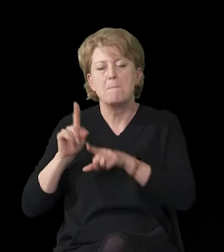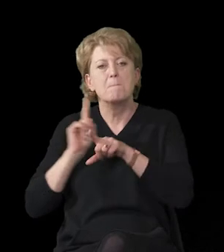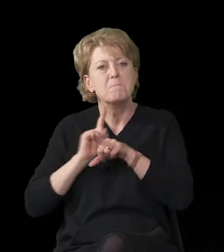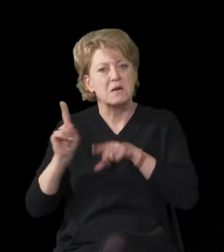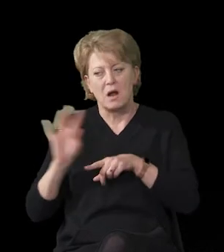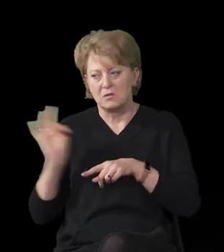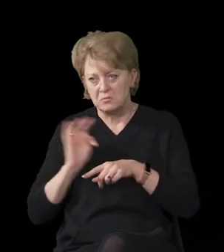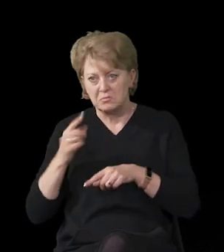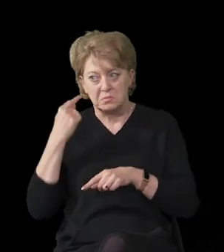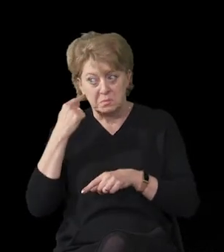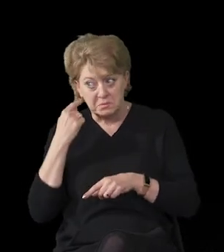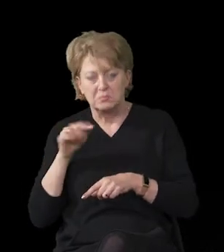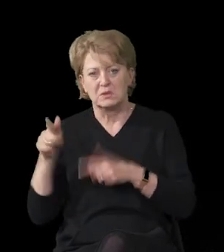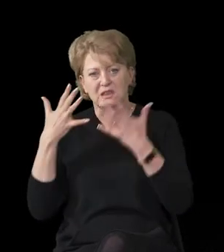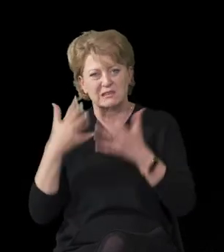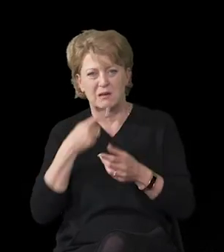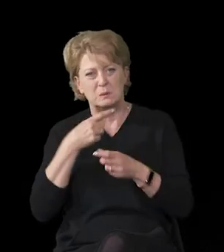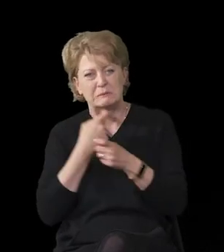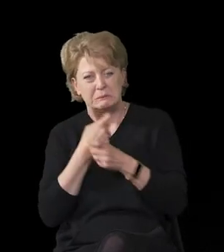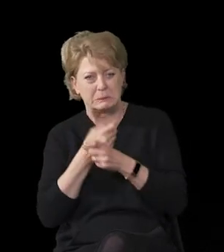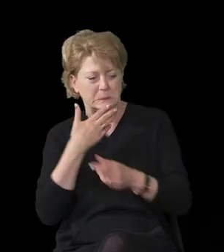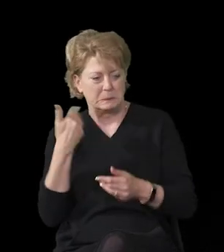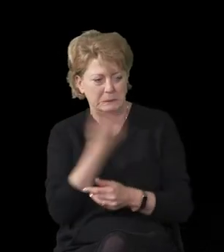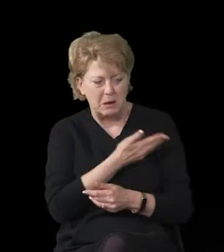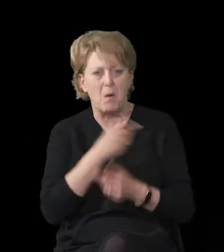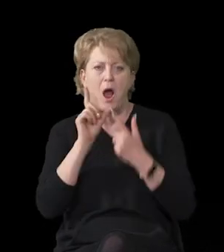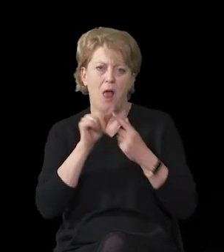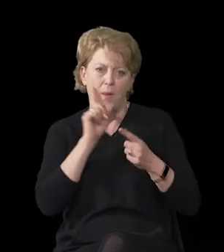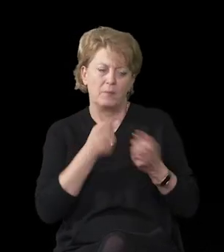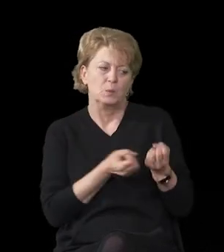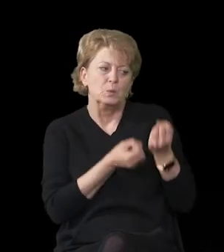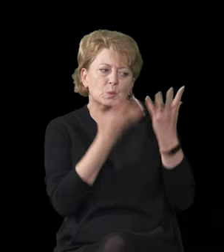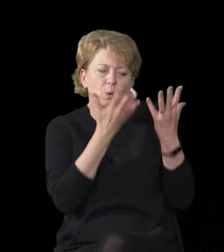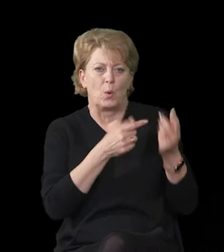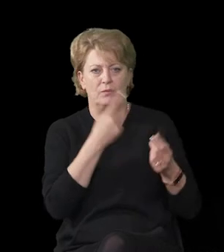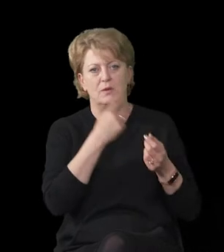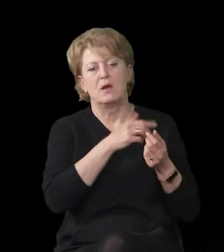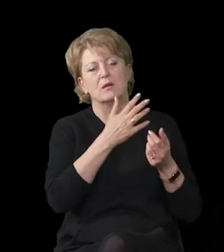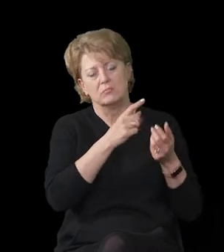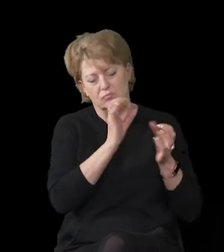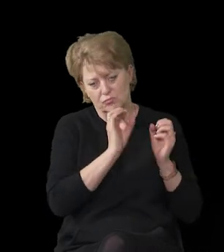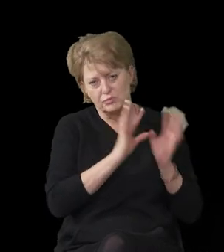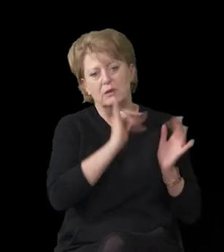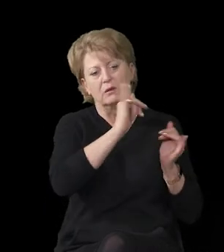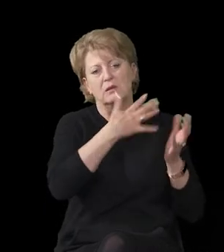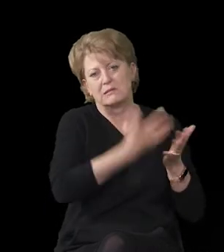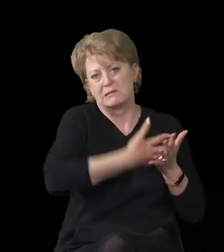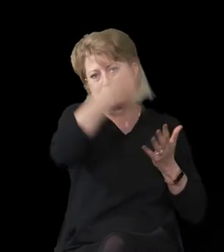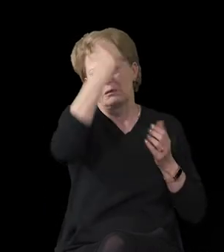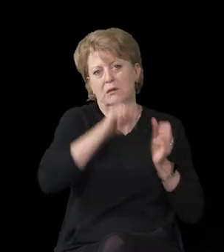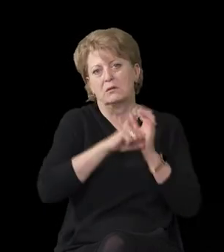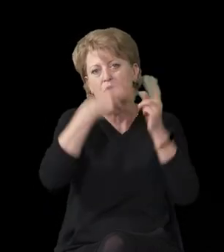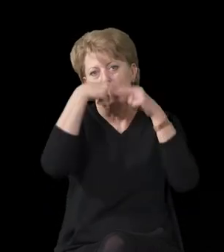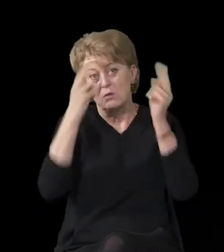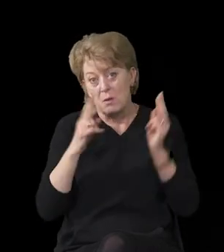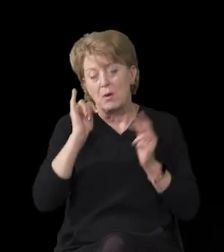otruć, ale został Lalibela cudownie ocalony przez anioła, zabrany do nieba, gdzie Bóg objawił mu swoją wolę.